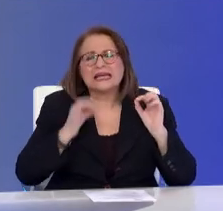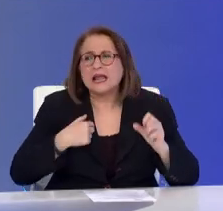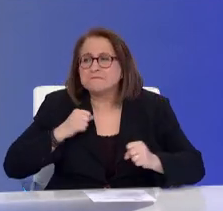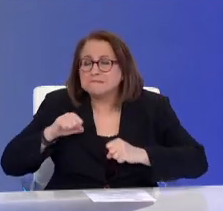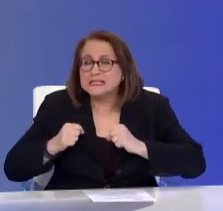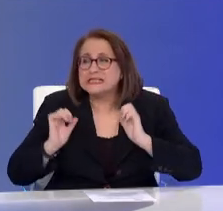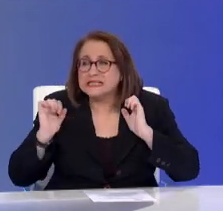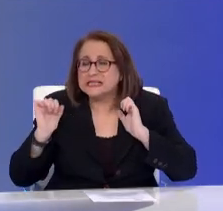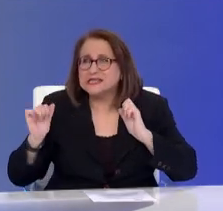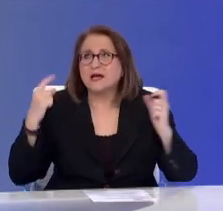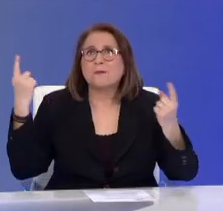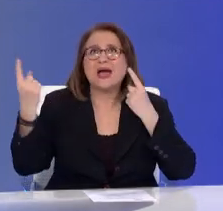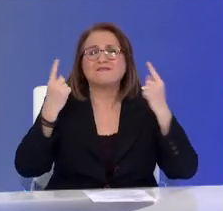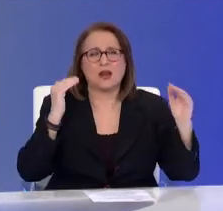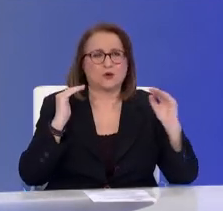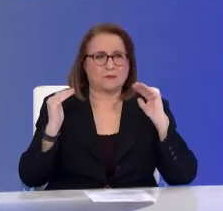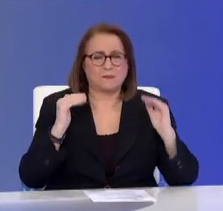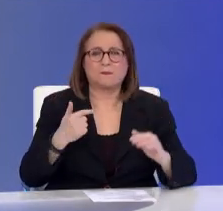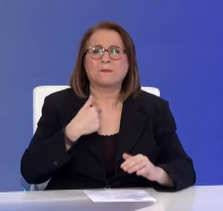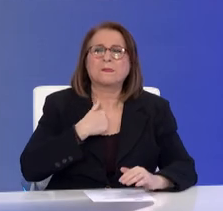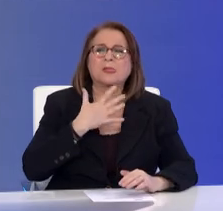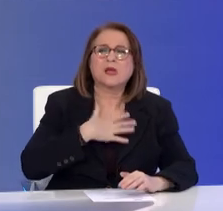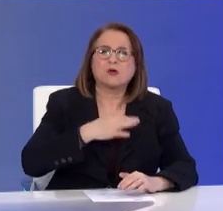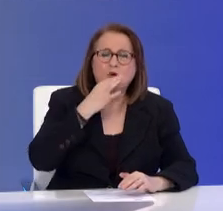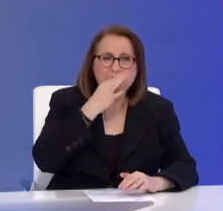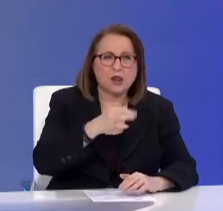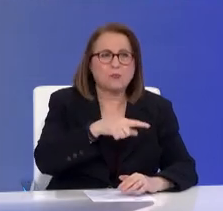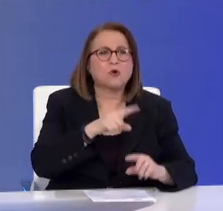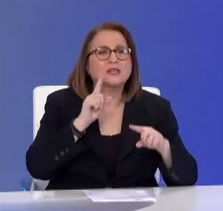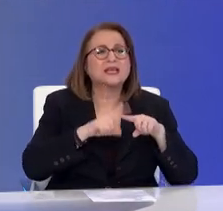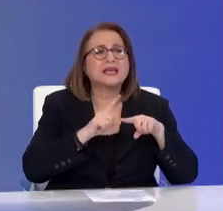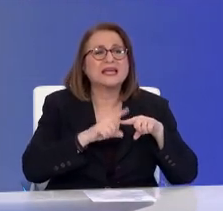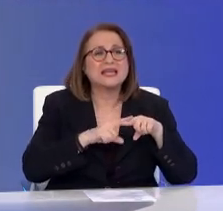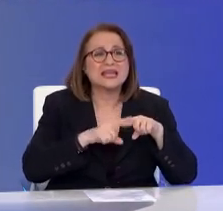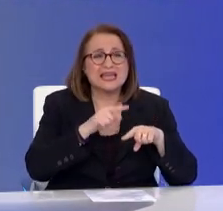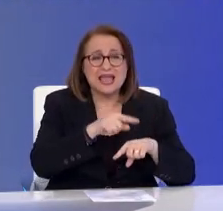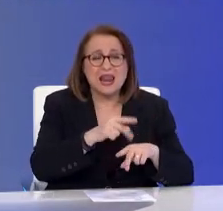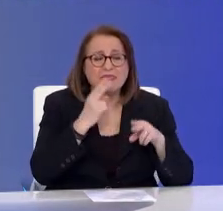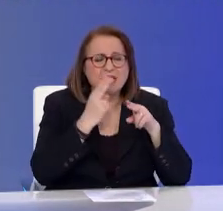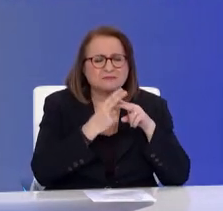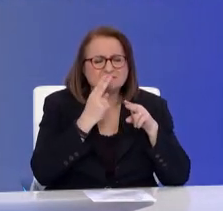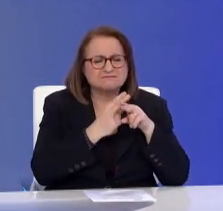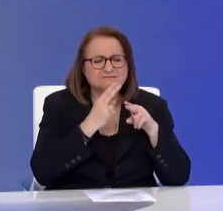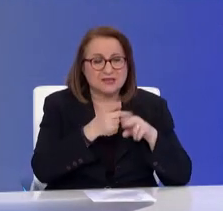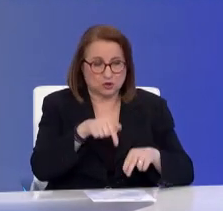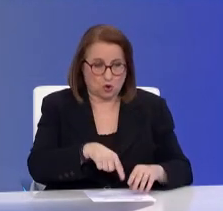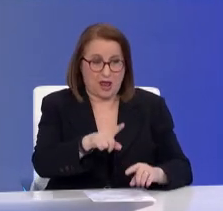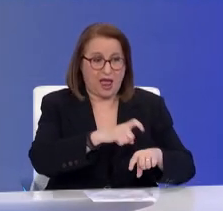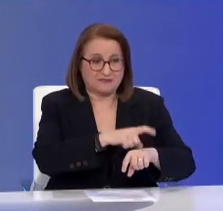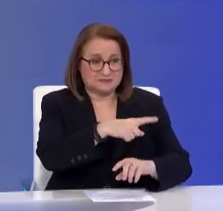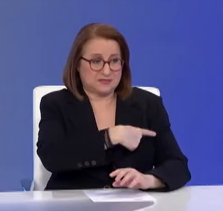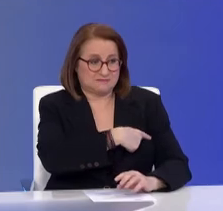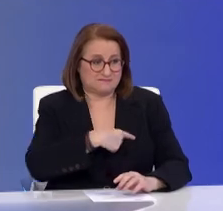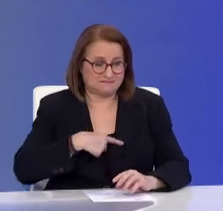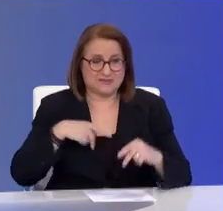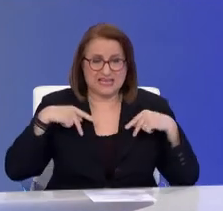αλλά θα ήθελα να πω ότι η ηγεσία που επιδεικνύει η Ελλάδα είναι σημαντική για